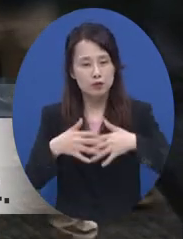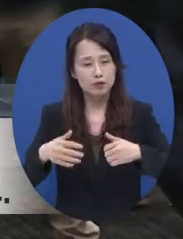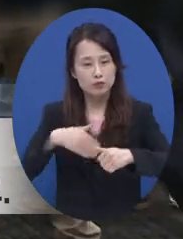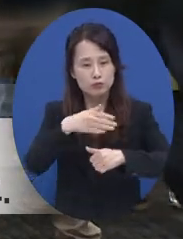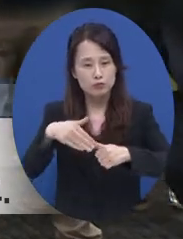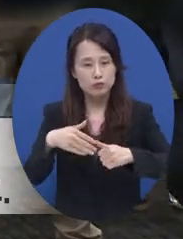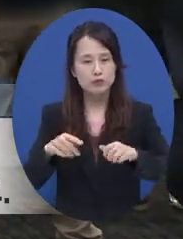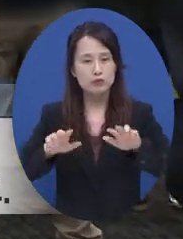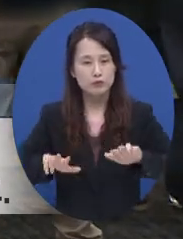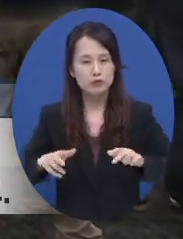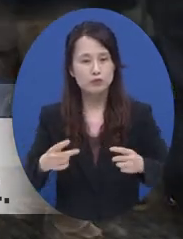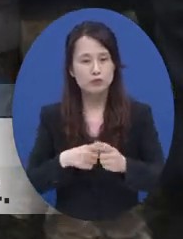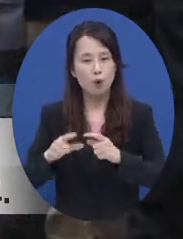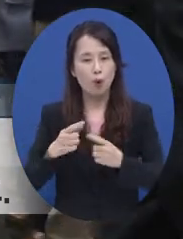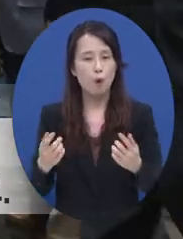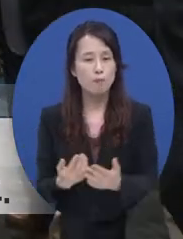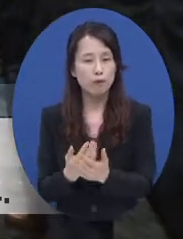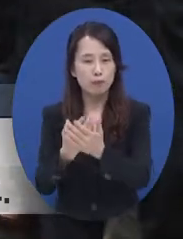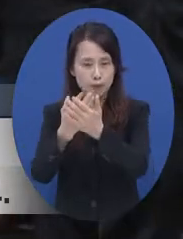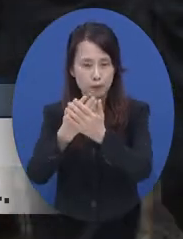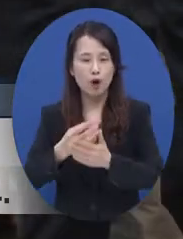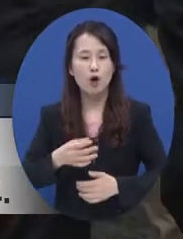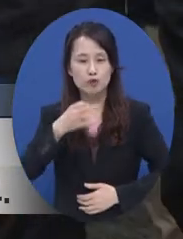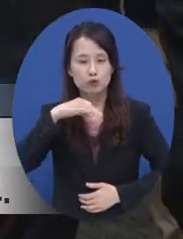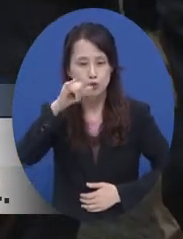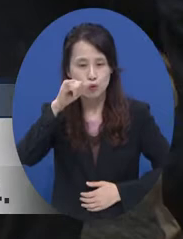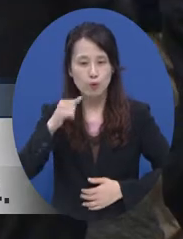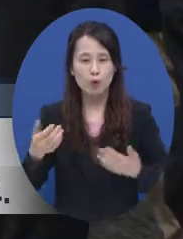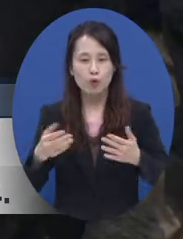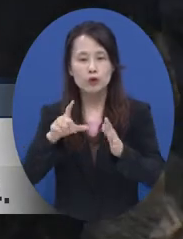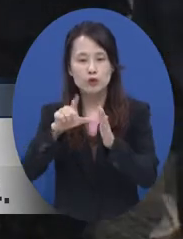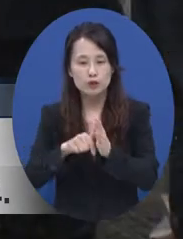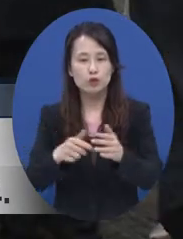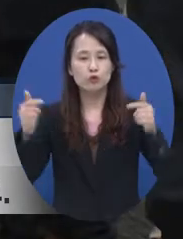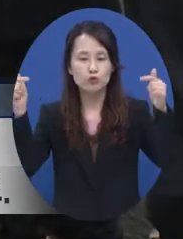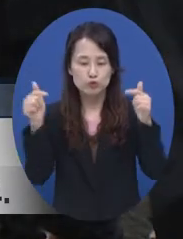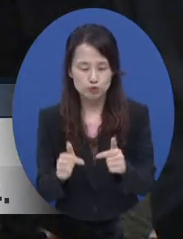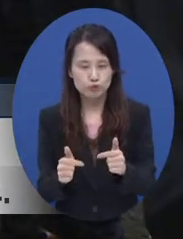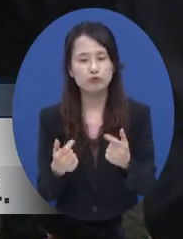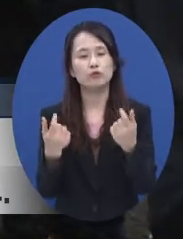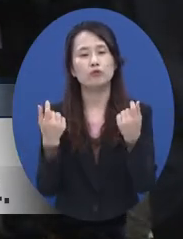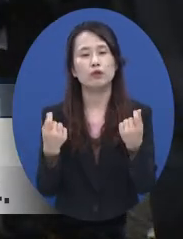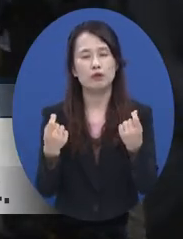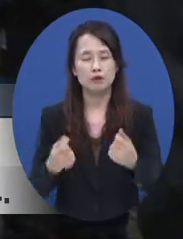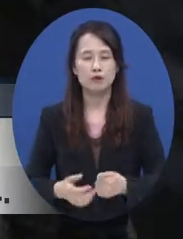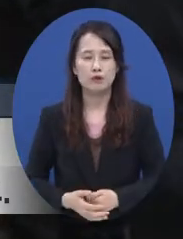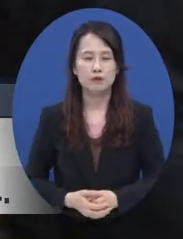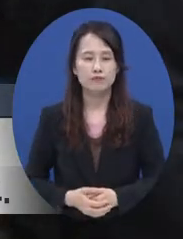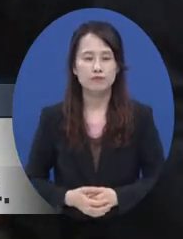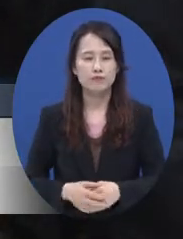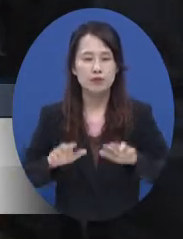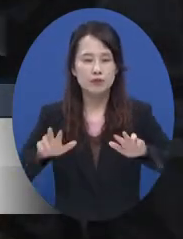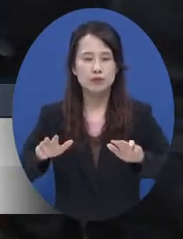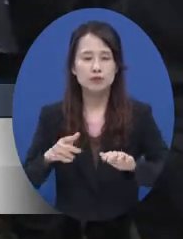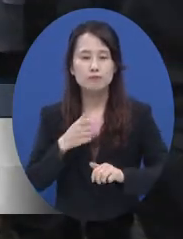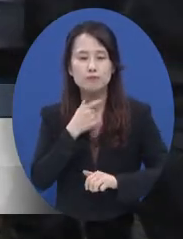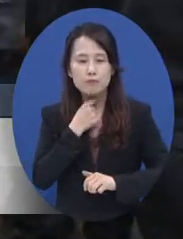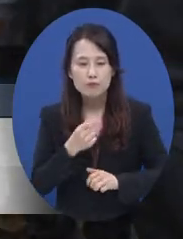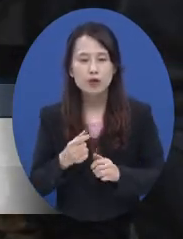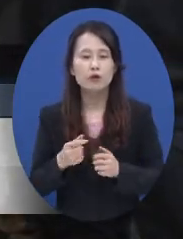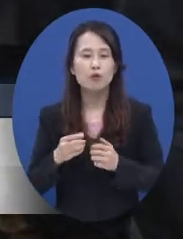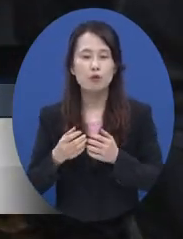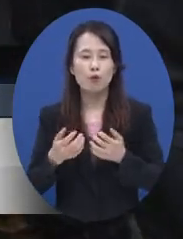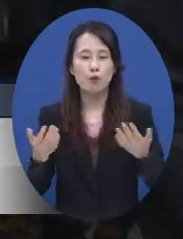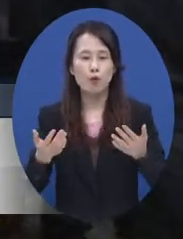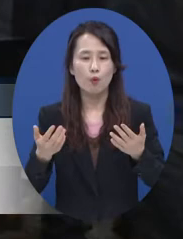년 정도 좀 했네 여권 자체가 되게 많이 좋아진거 같고 근무 시간도 상당히 많이 좋아진거 같더라구요 지금 현재 제가 이제